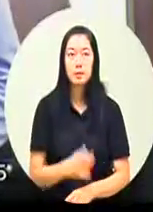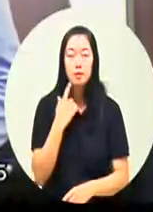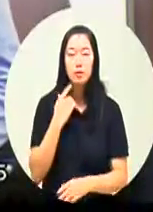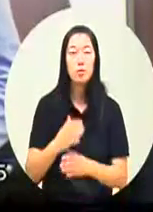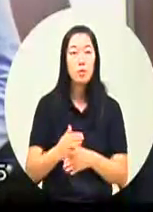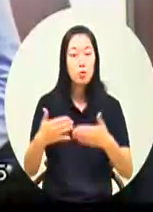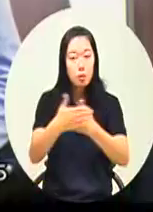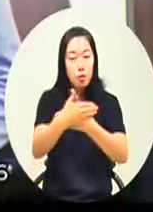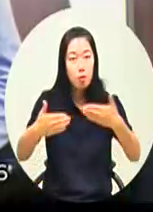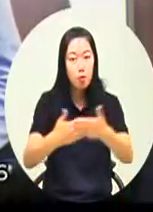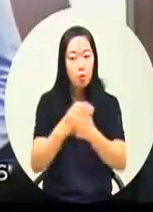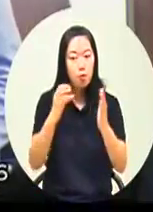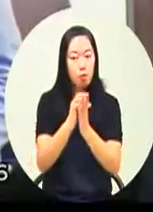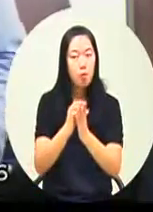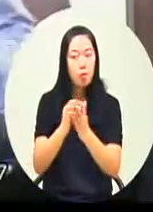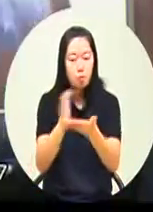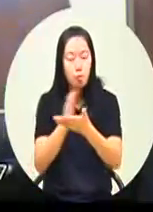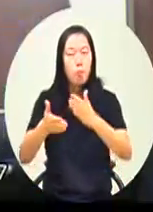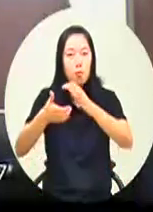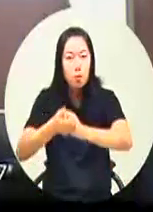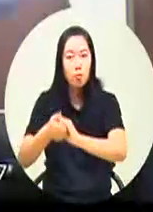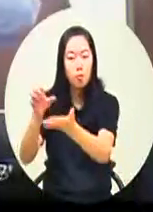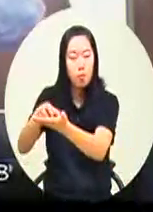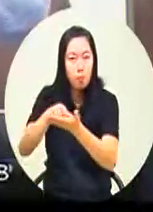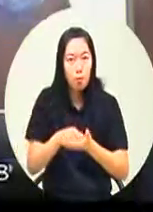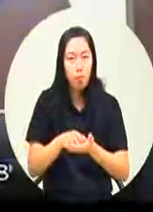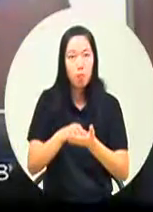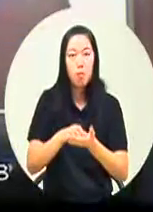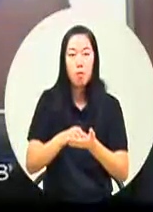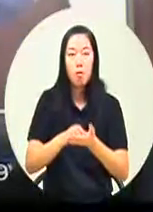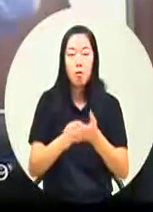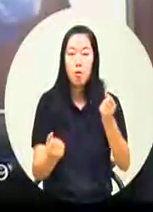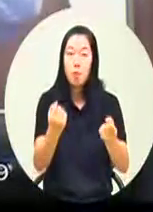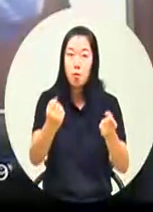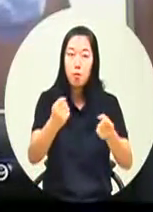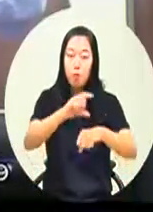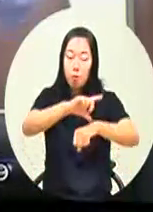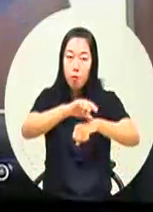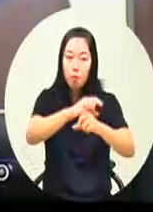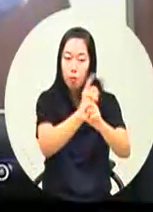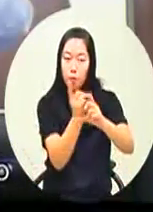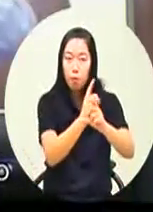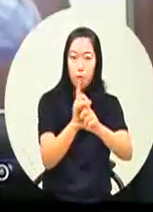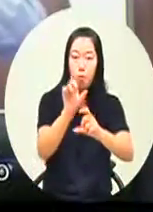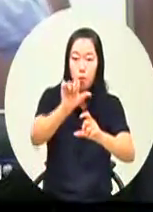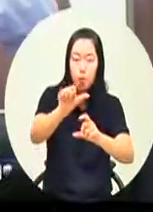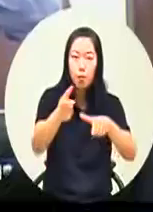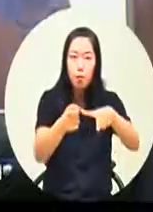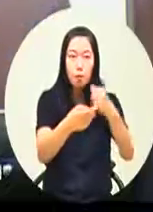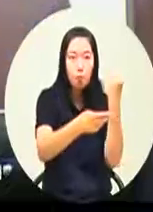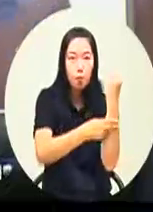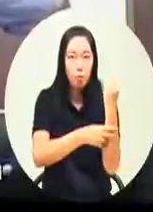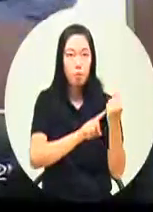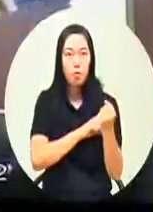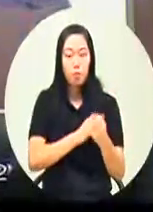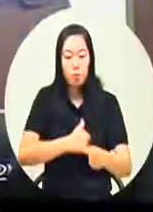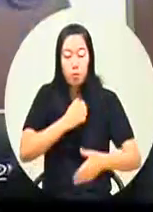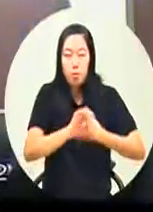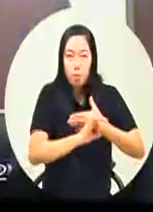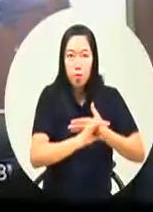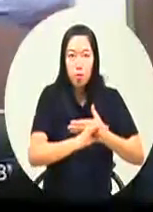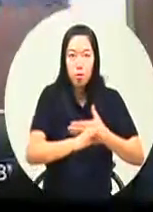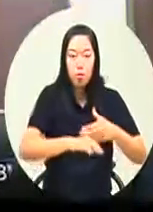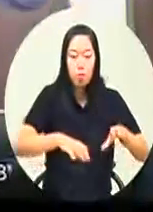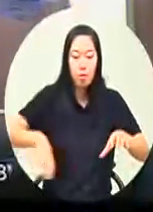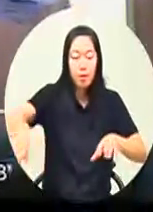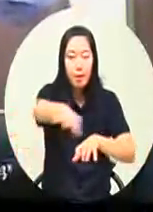认证，基本的安全，那时速在65公里，就欧洲欧盟那一套， 我们自己先实验，在这个区域里面